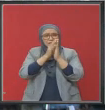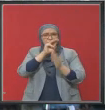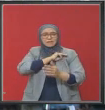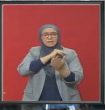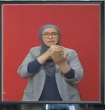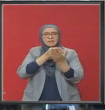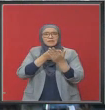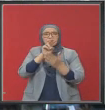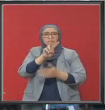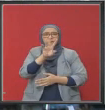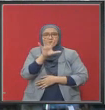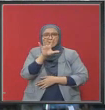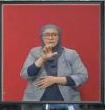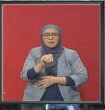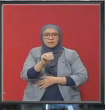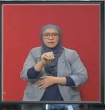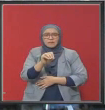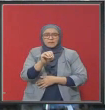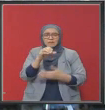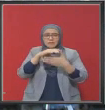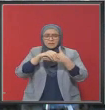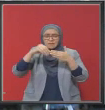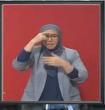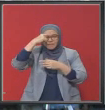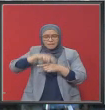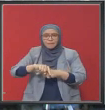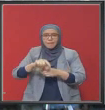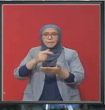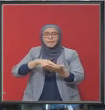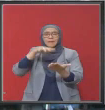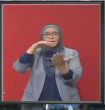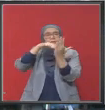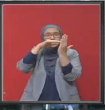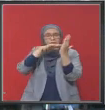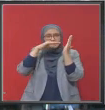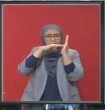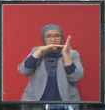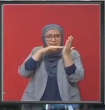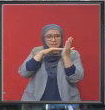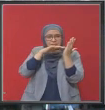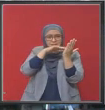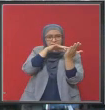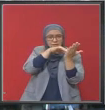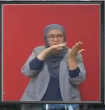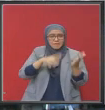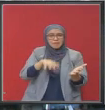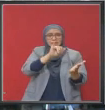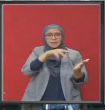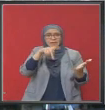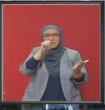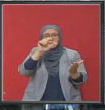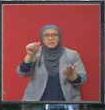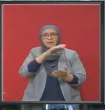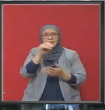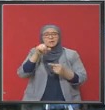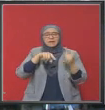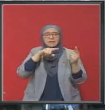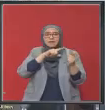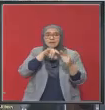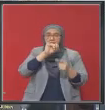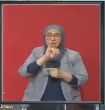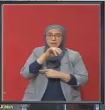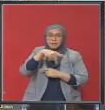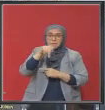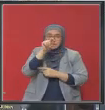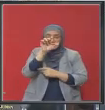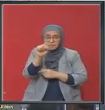bantuan uang of kepada satu bulan satu juta pelajar IPT AIDS itu yang tampil yang kedua harga